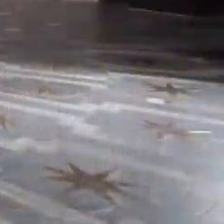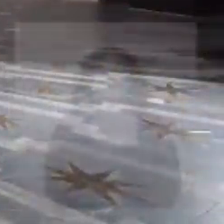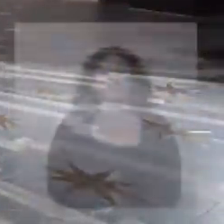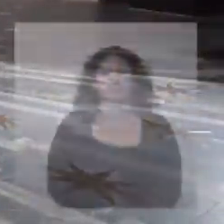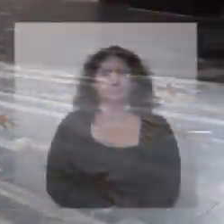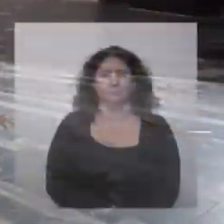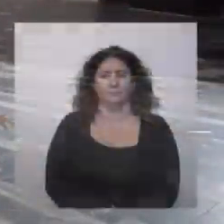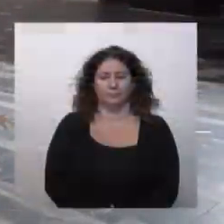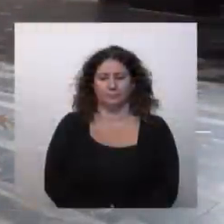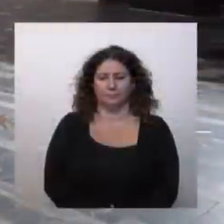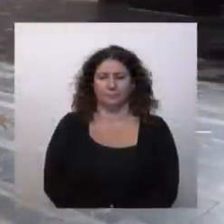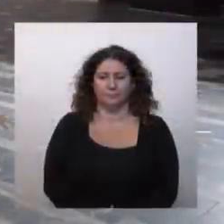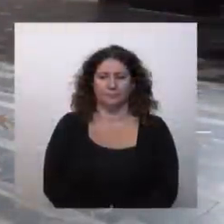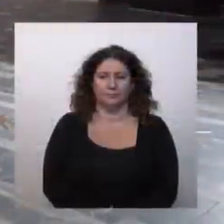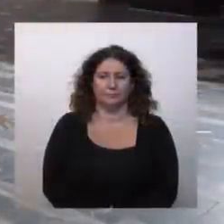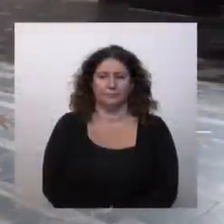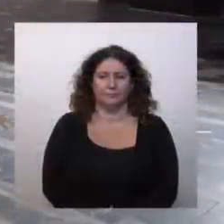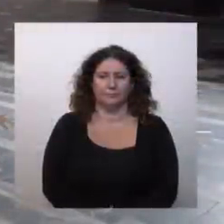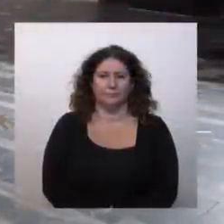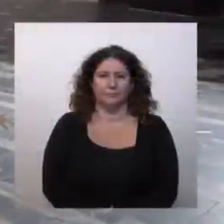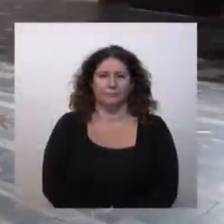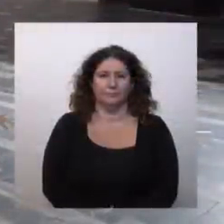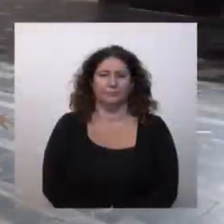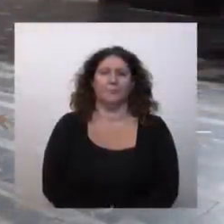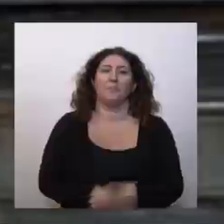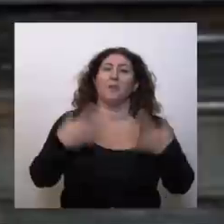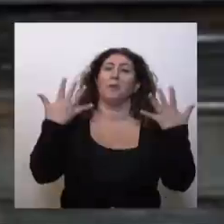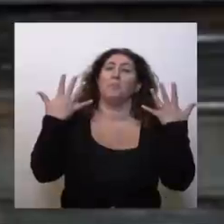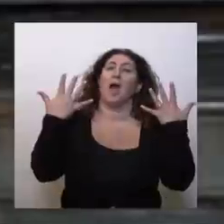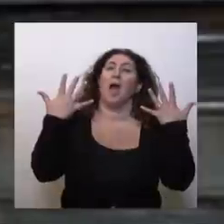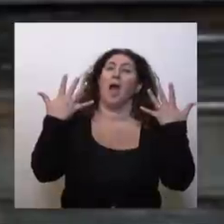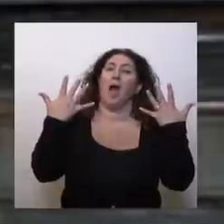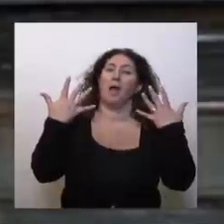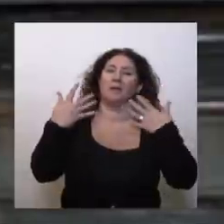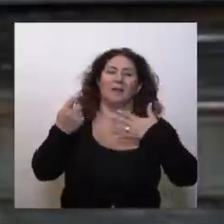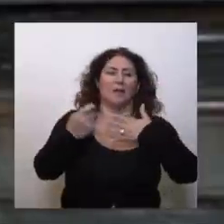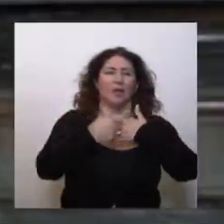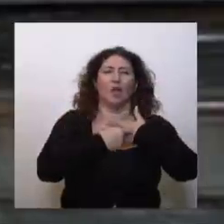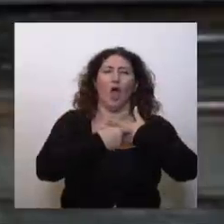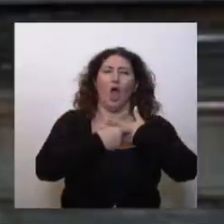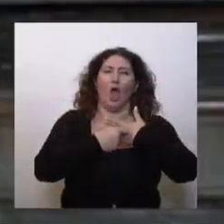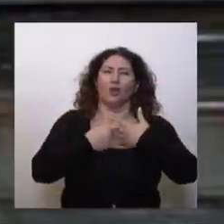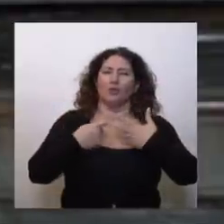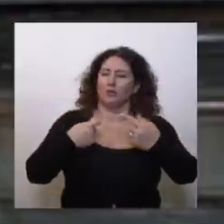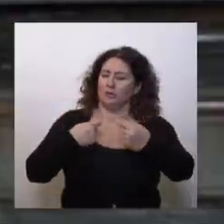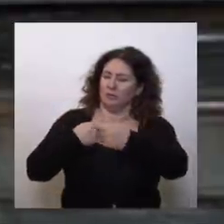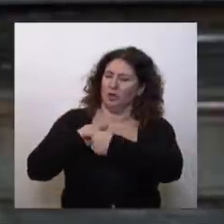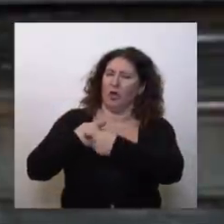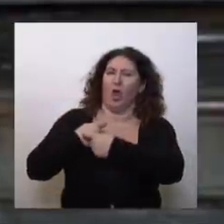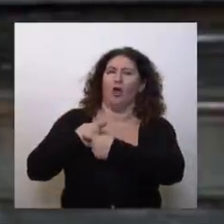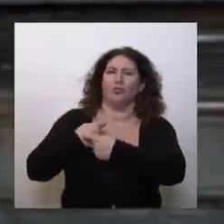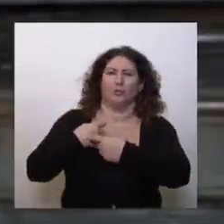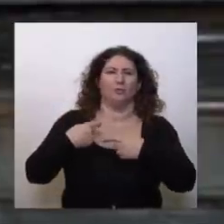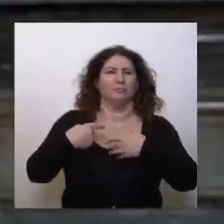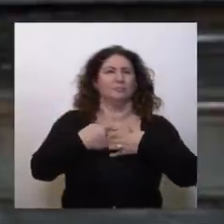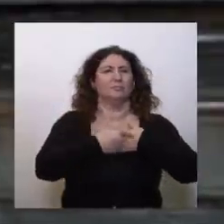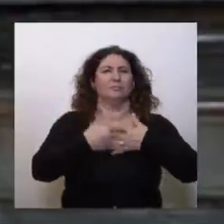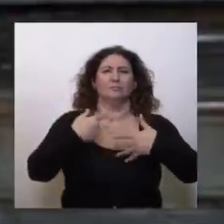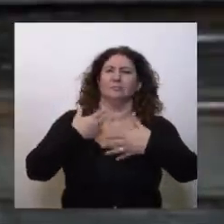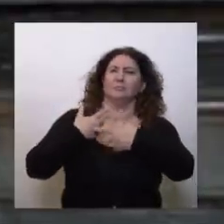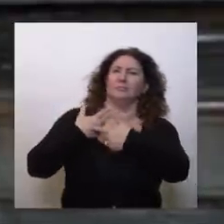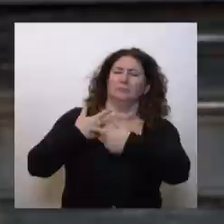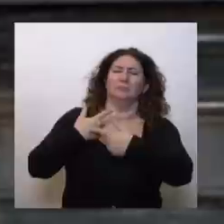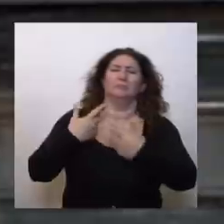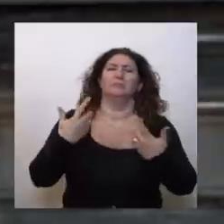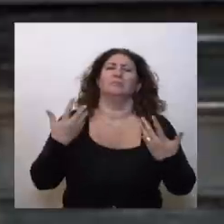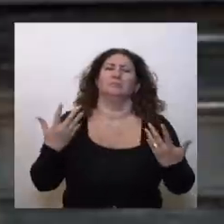Il segno dei chiodi sulle mani dell'uomo della sindone, le mani.